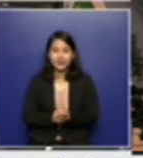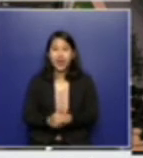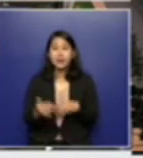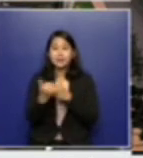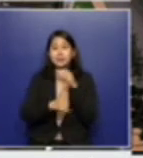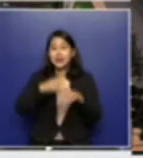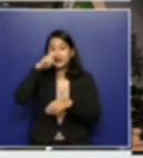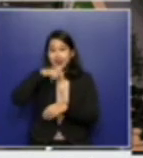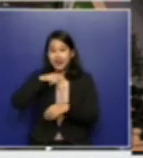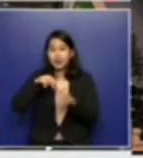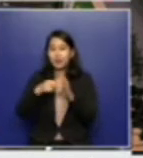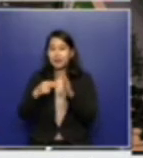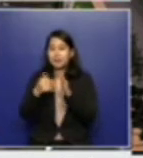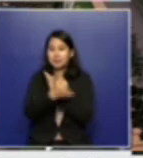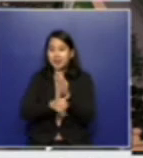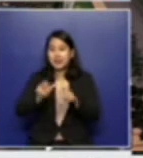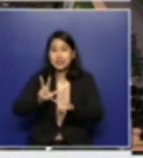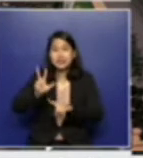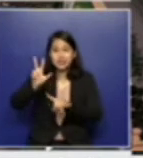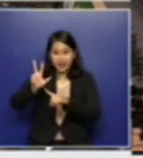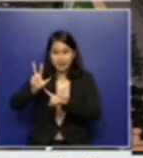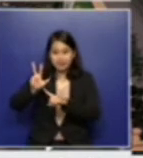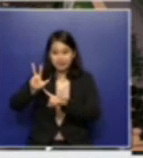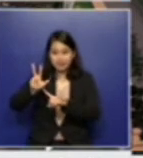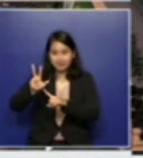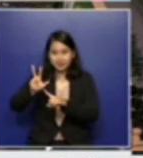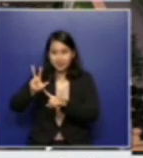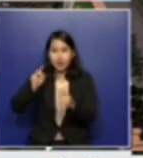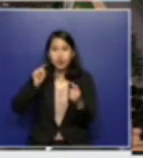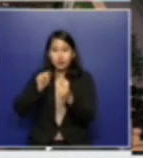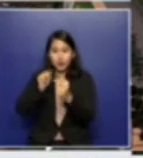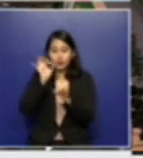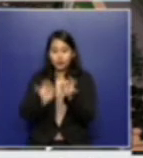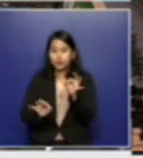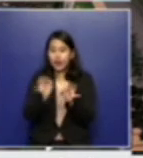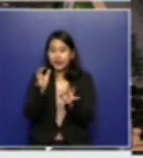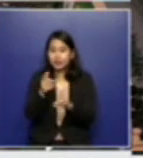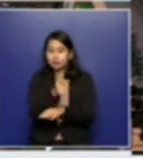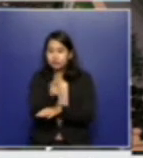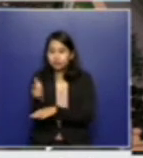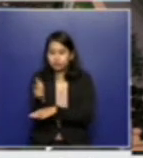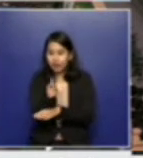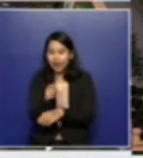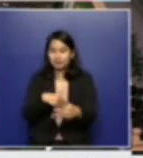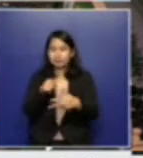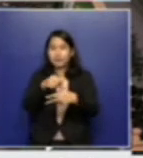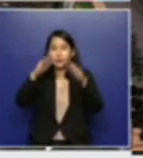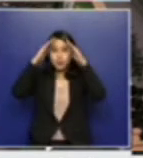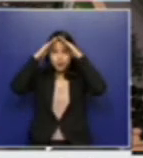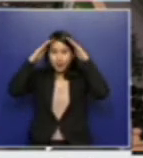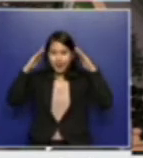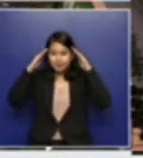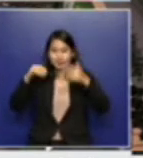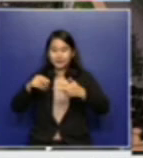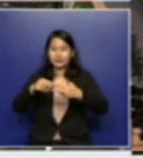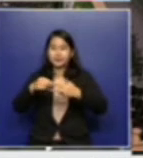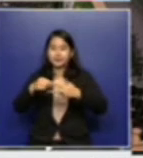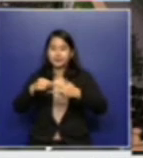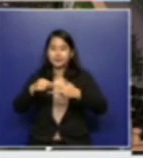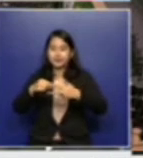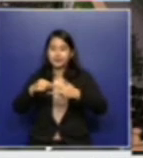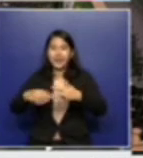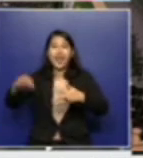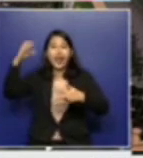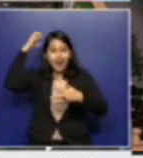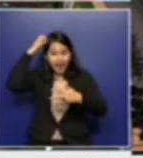ครื่องบินยี่ห้อนี้ครับในการดับไฟสาธารณะประเทศแรกคือเวียดนามประเทศที่2ก็คือสปป.